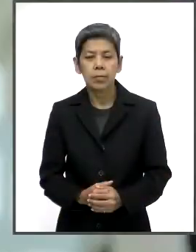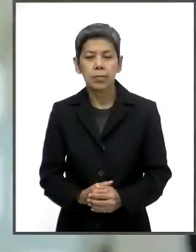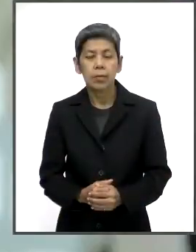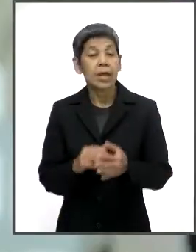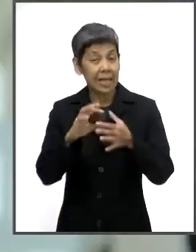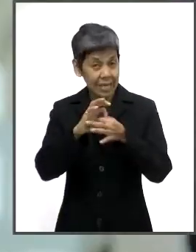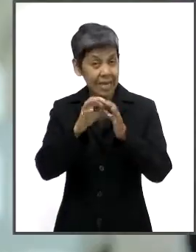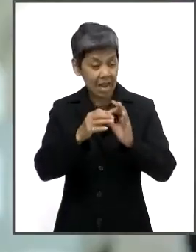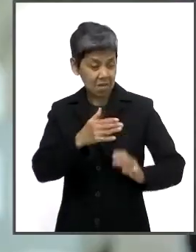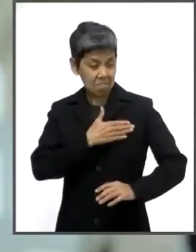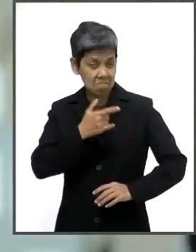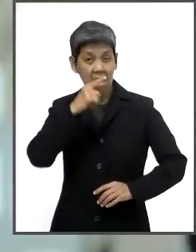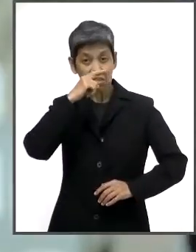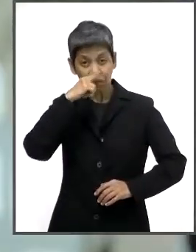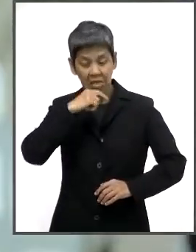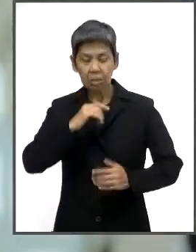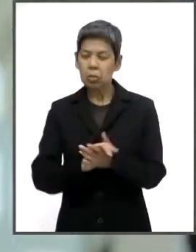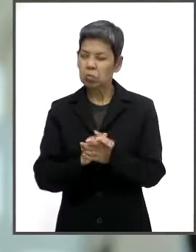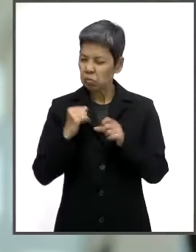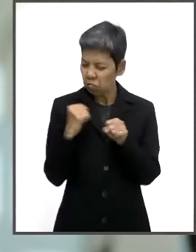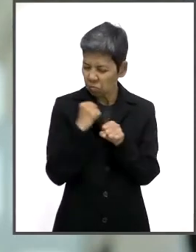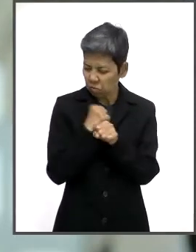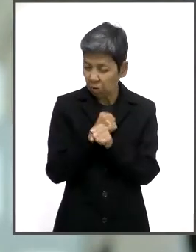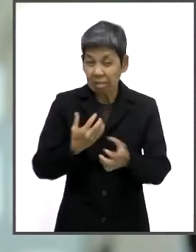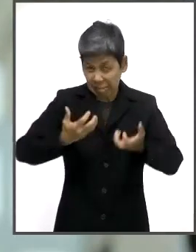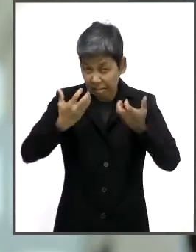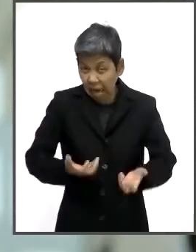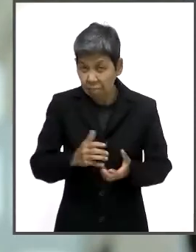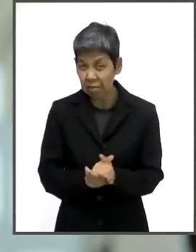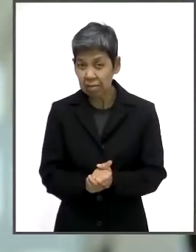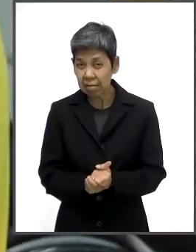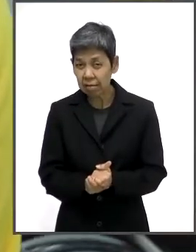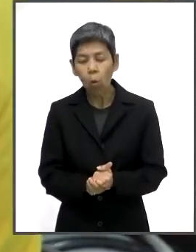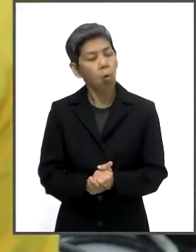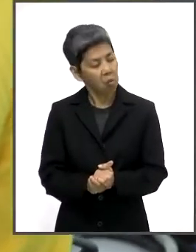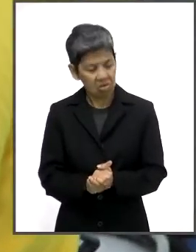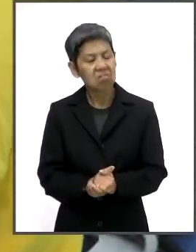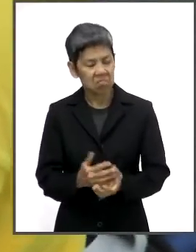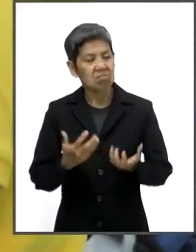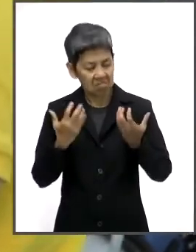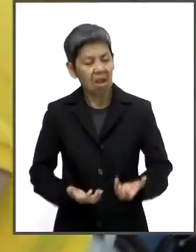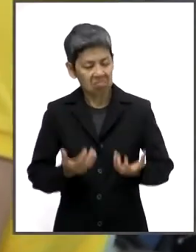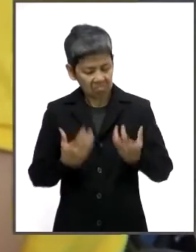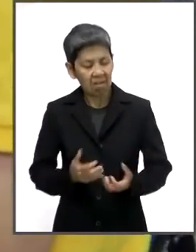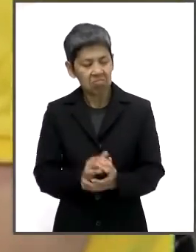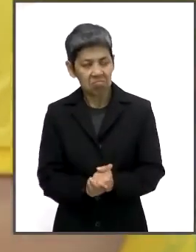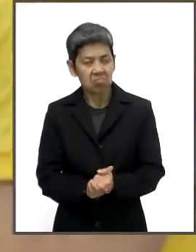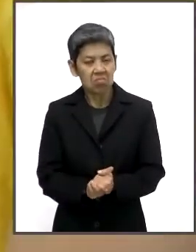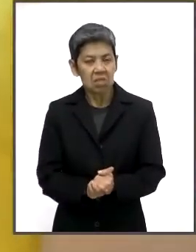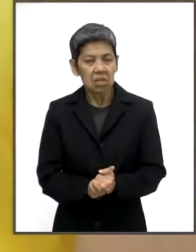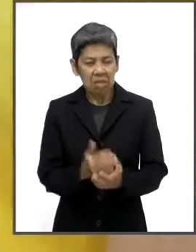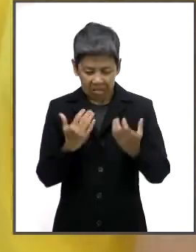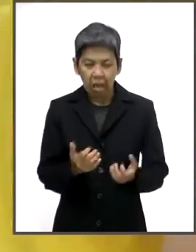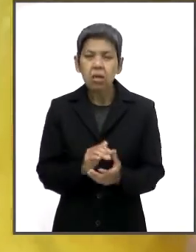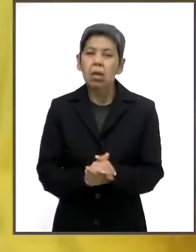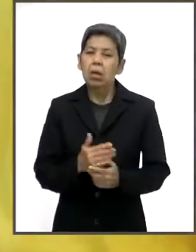การที่จะเป็นนักกีฬาทีมชาติมันซ้อมหนักแค่ไหนพี ่หนักค่ะคือหนัก